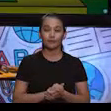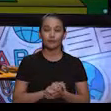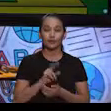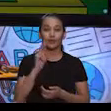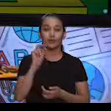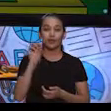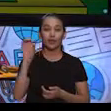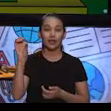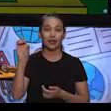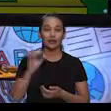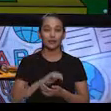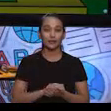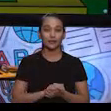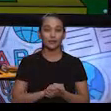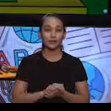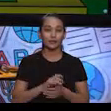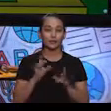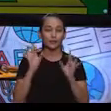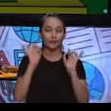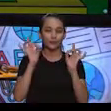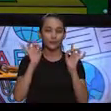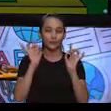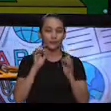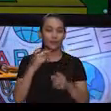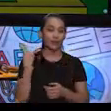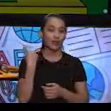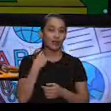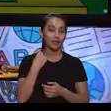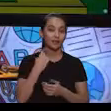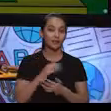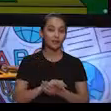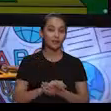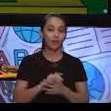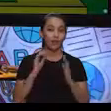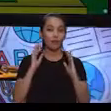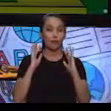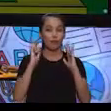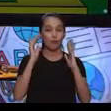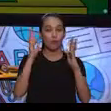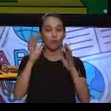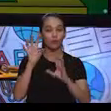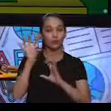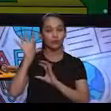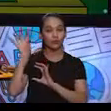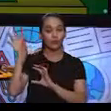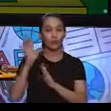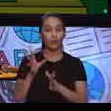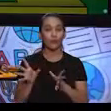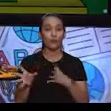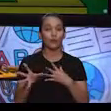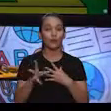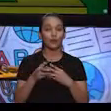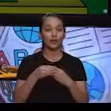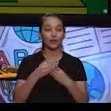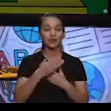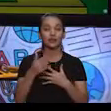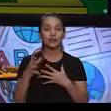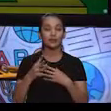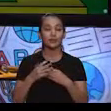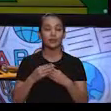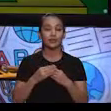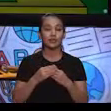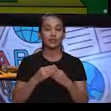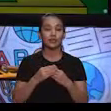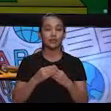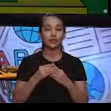Qarz, qarz. Bog', tog'. Mana aziz o'quvchilar, birgalikda sizlar bilan ushbu